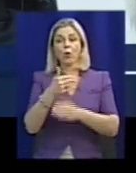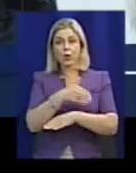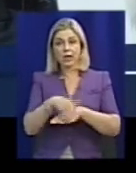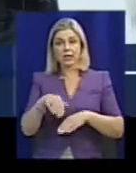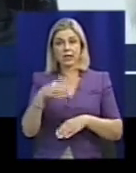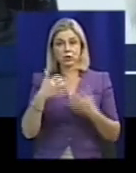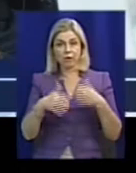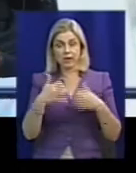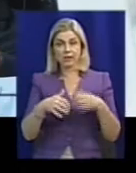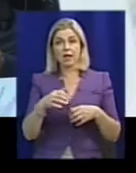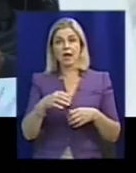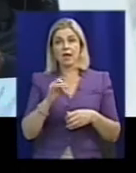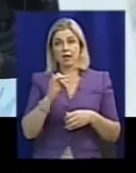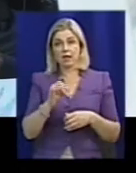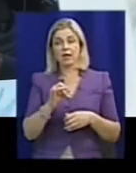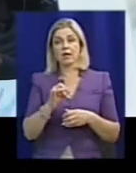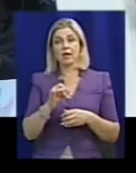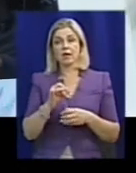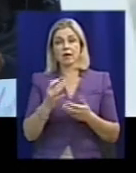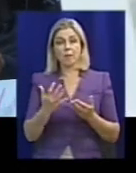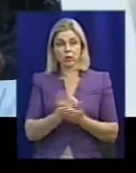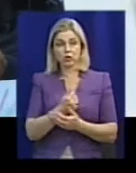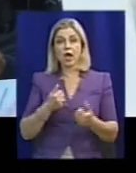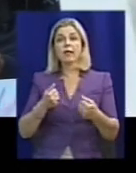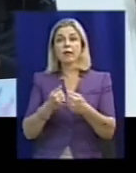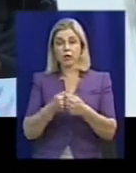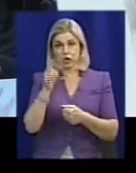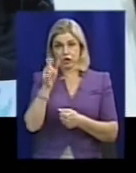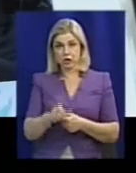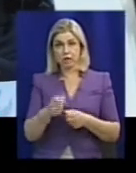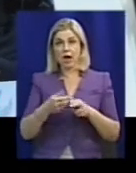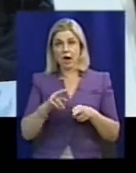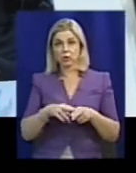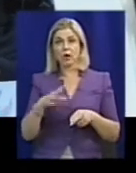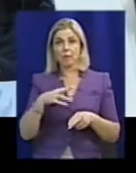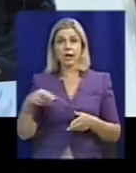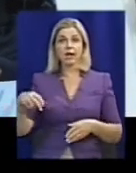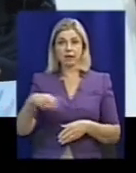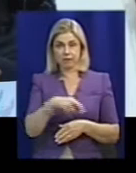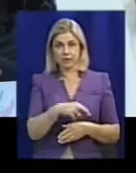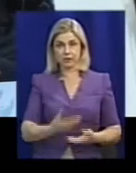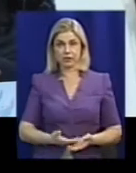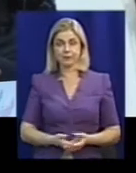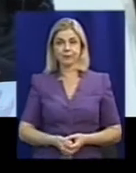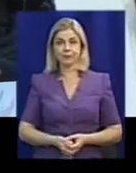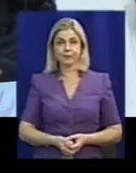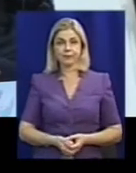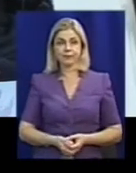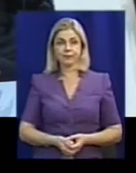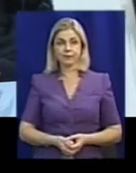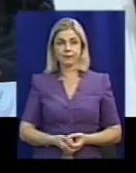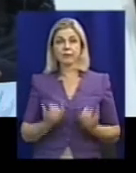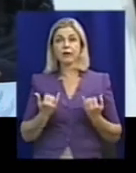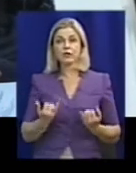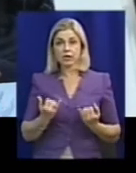в правій смузі проїзної частини. Та допустив наїзд на пішохода, який перетинав проїзну частину справа наліво, відносно меж проїзної частини.